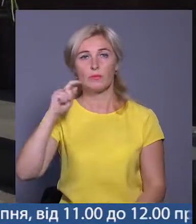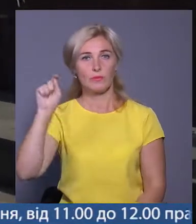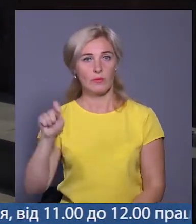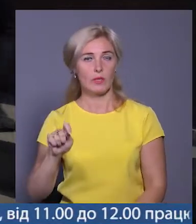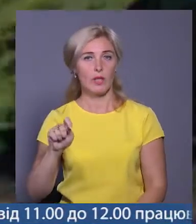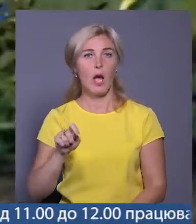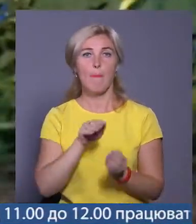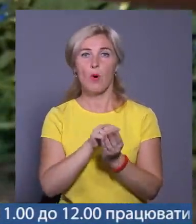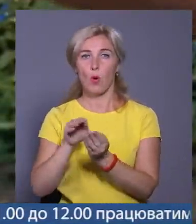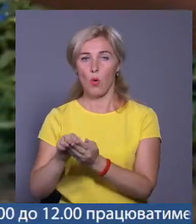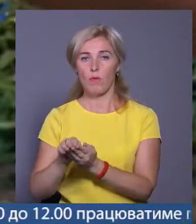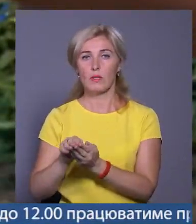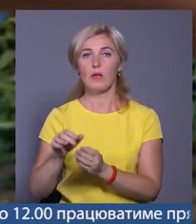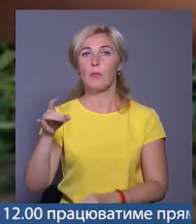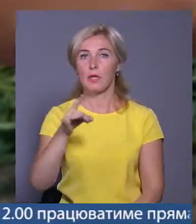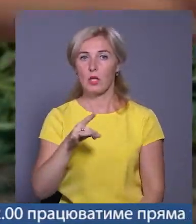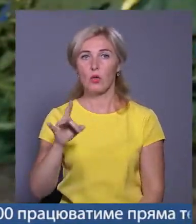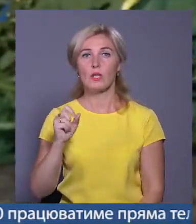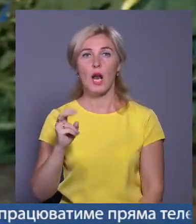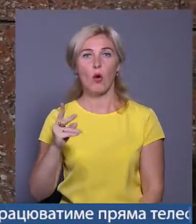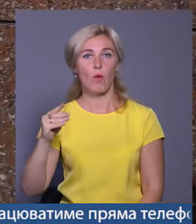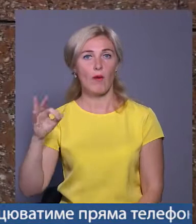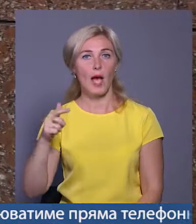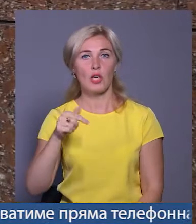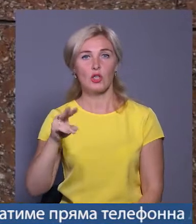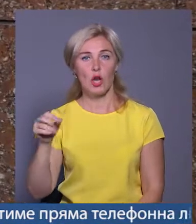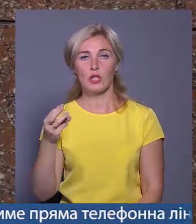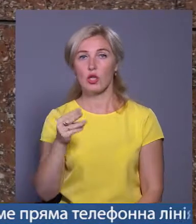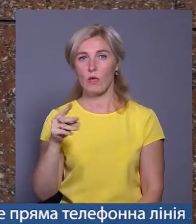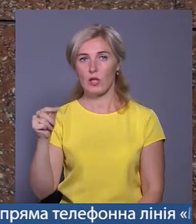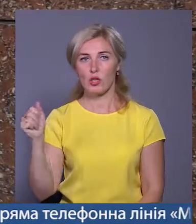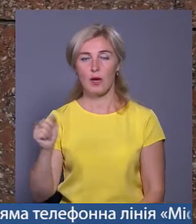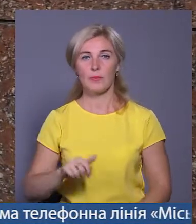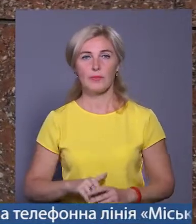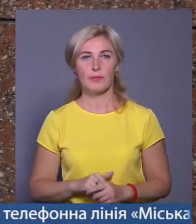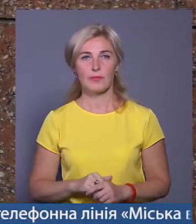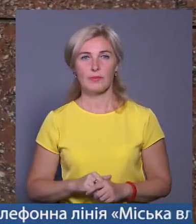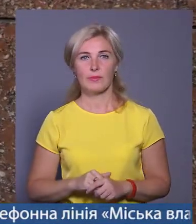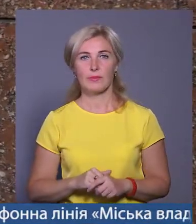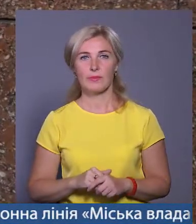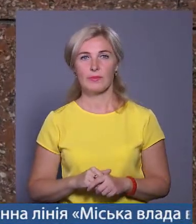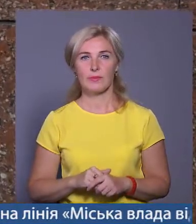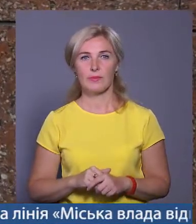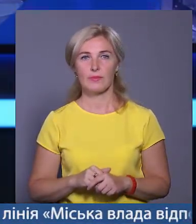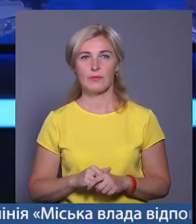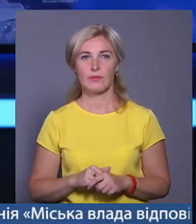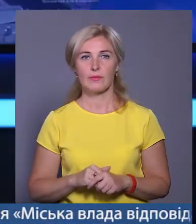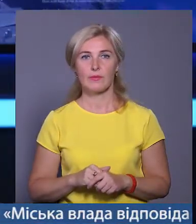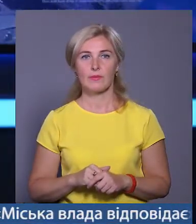війни, похованих на кладовищах мікрорайонів Ракове, Гречани та Шаровечка. Аліна Косарева, Юрій Старушкін. Новини міста.